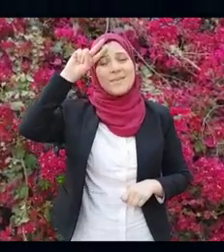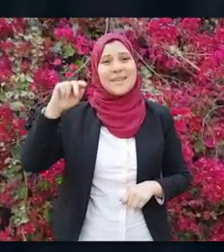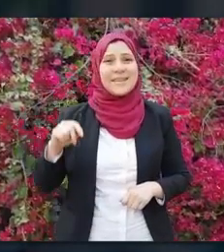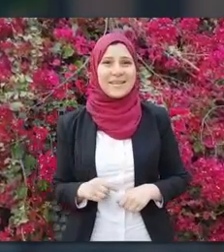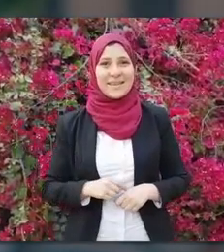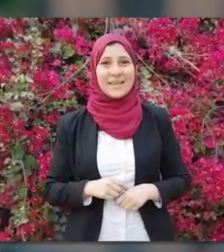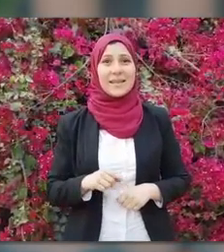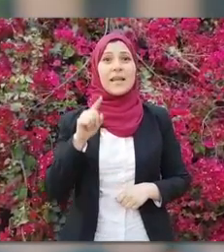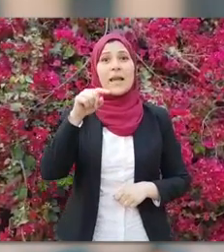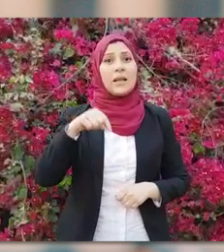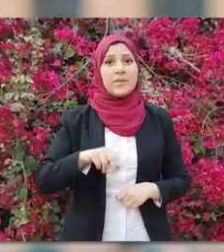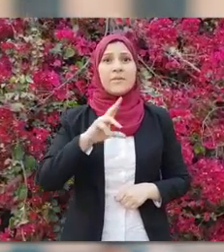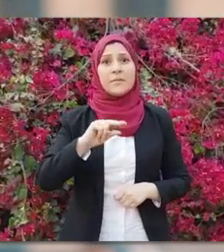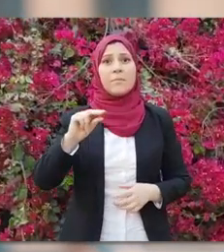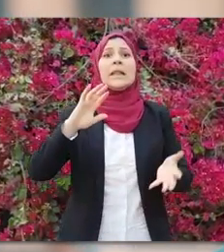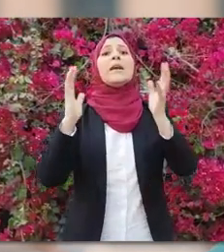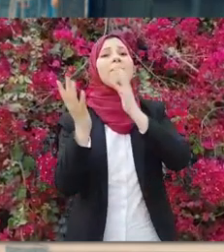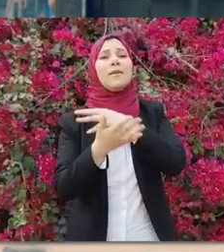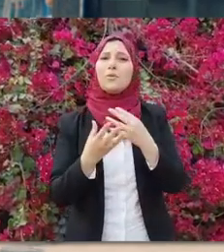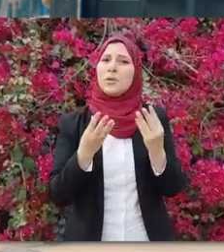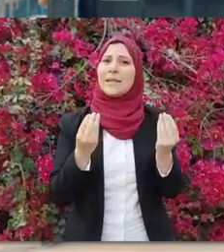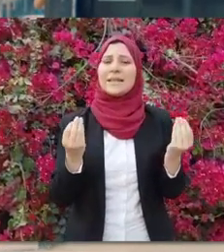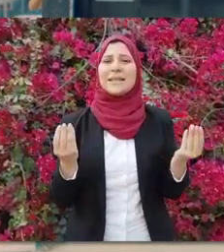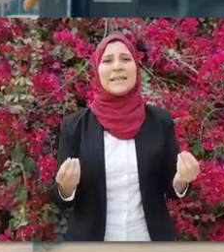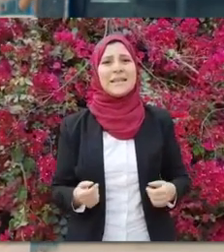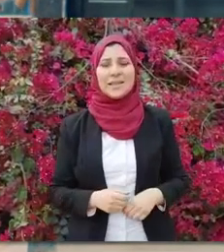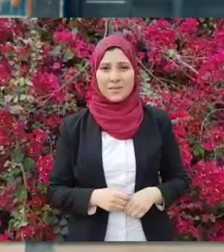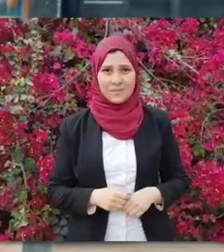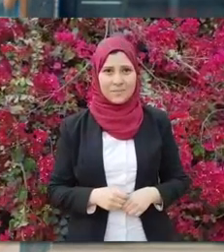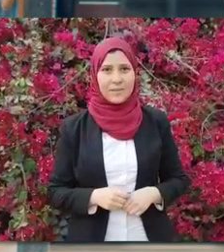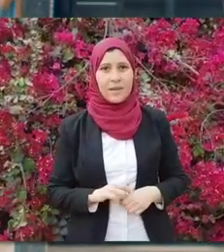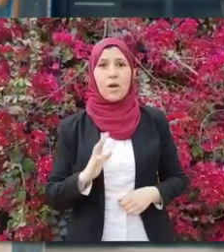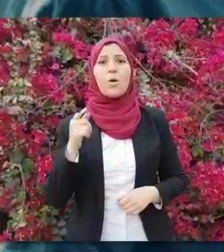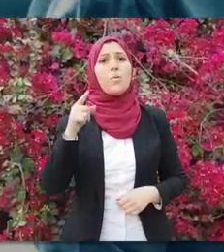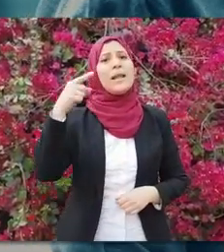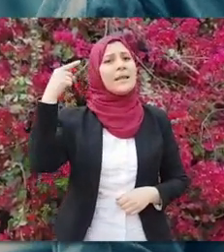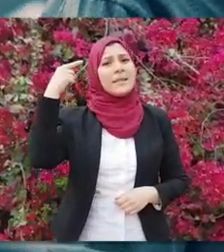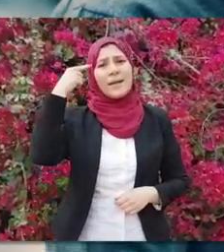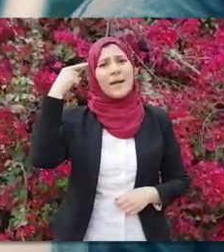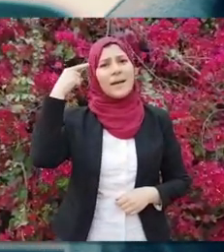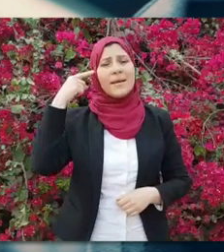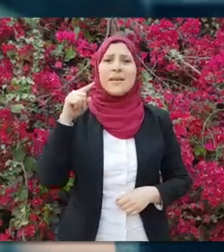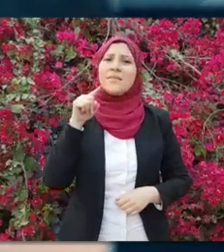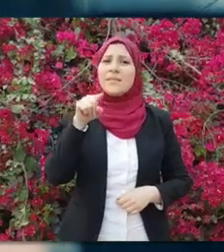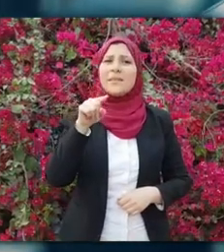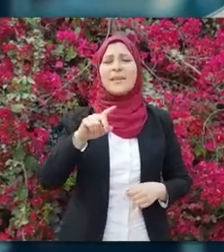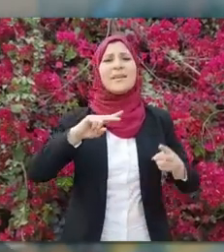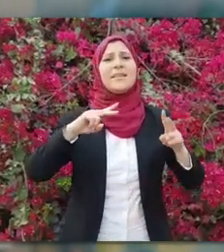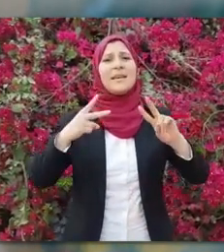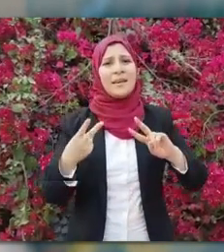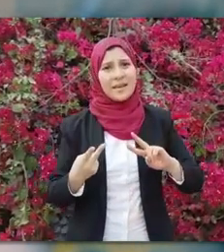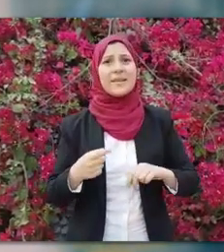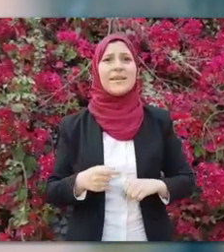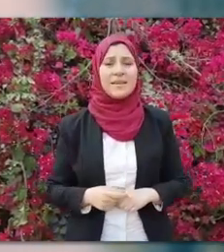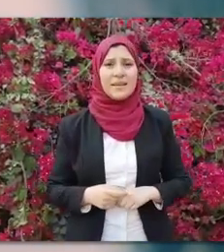مين انت اللي في منك في الكون كتير، ولا انت عارف انك